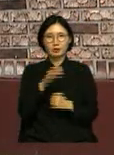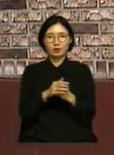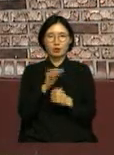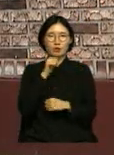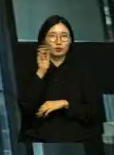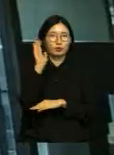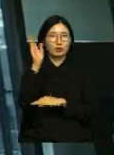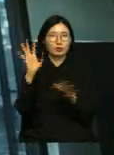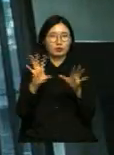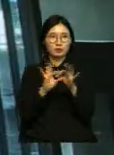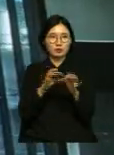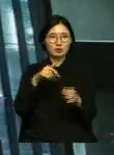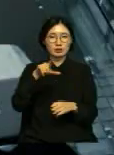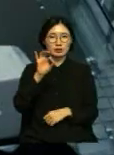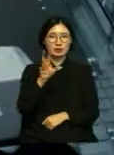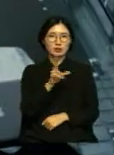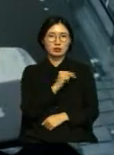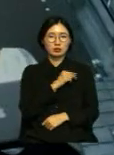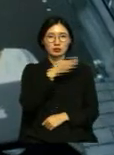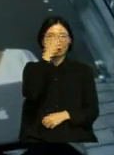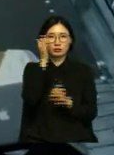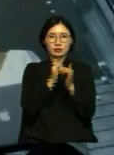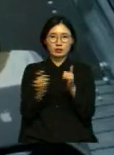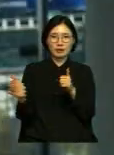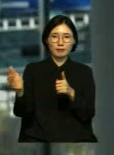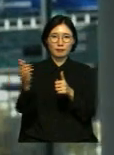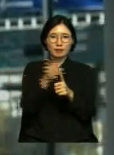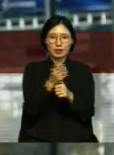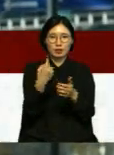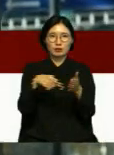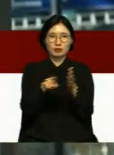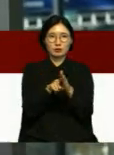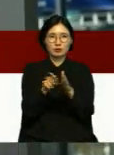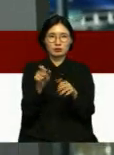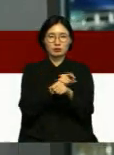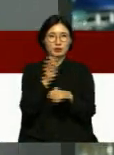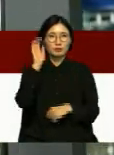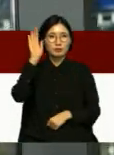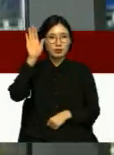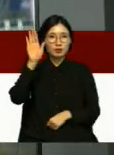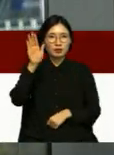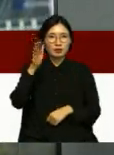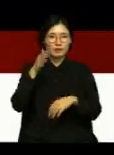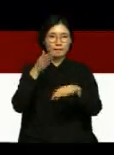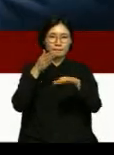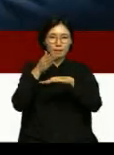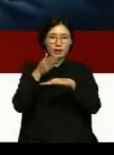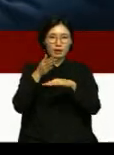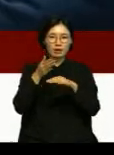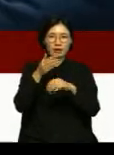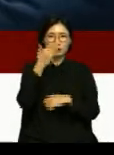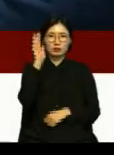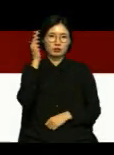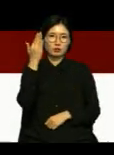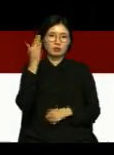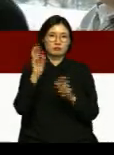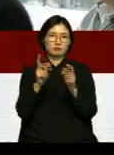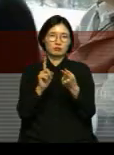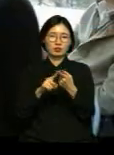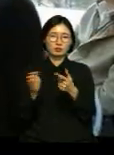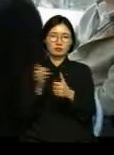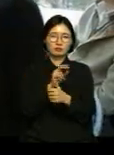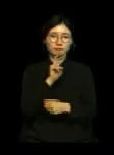5분 발언을 통해 정문영 의원은 젊은 층을 유입하기 위해선 특히 미래지향적인 첨단 산업 업종을 유치해야